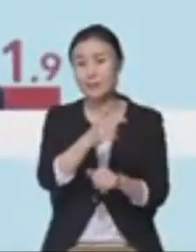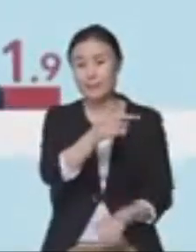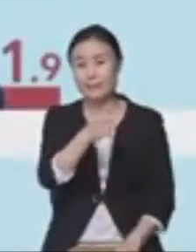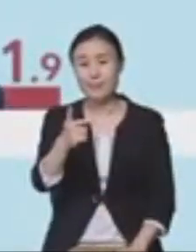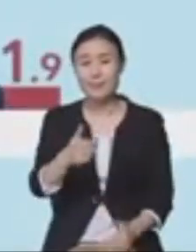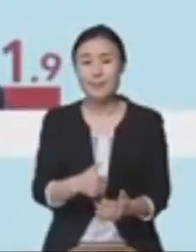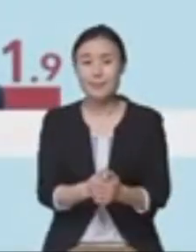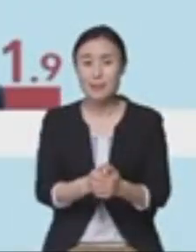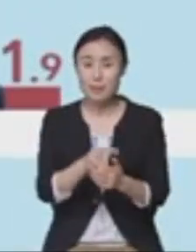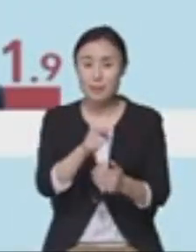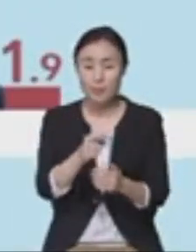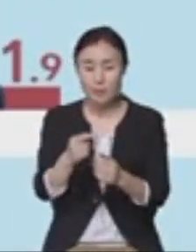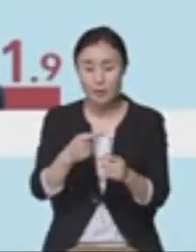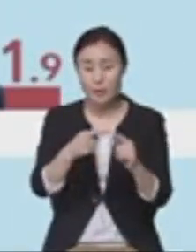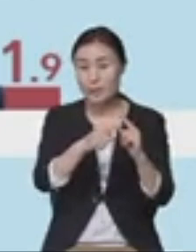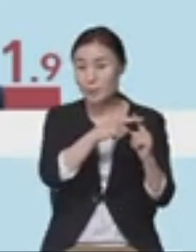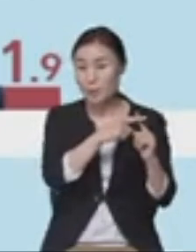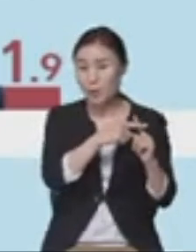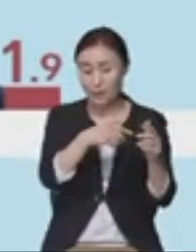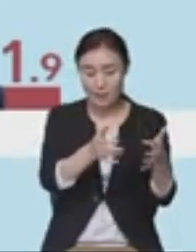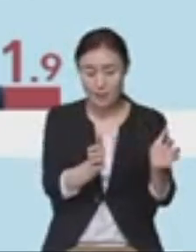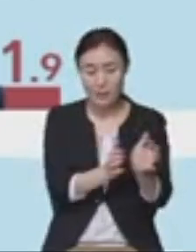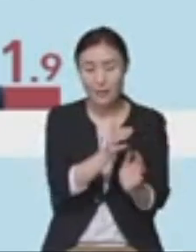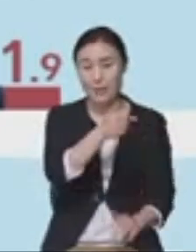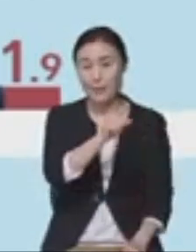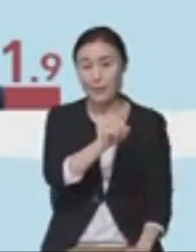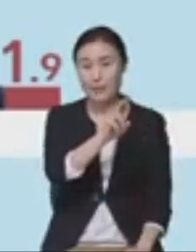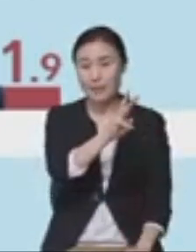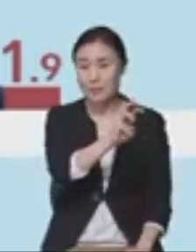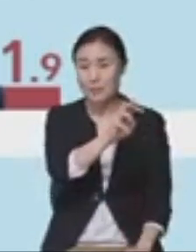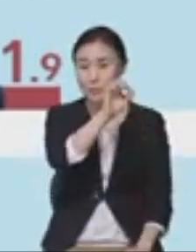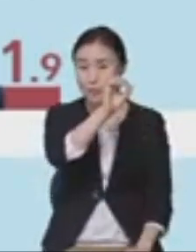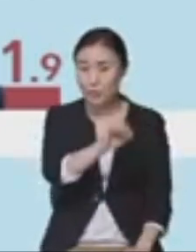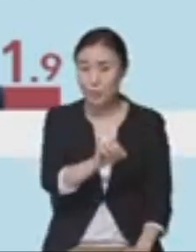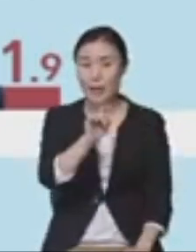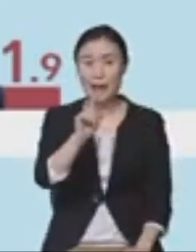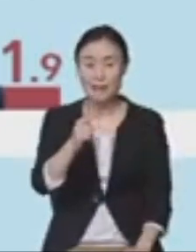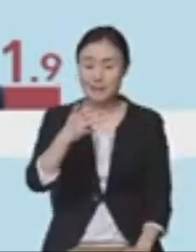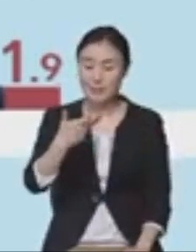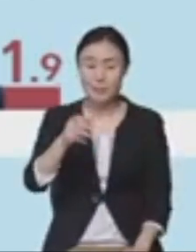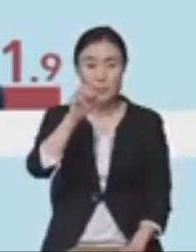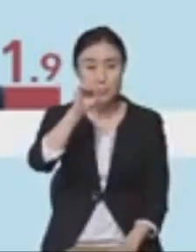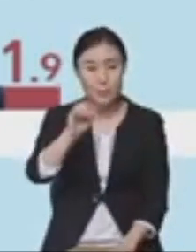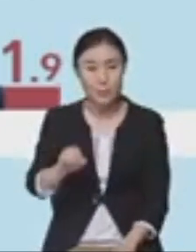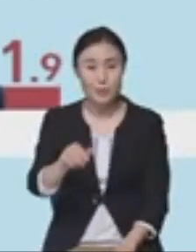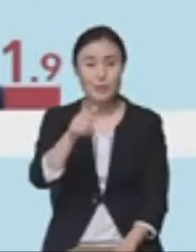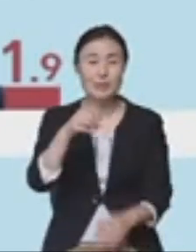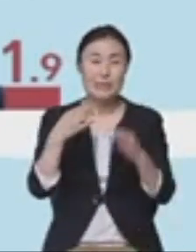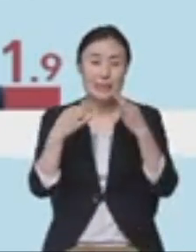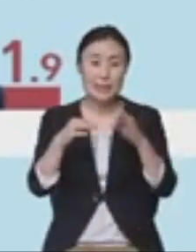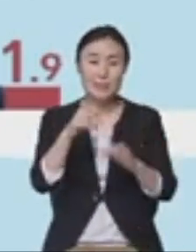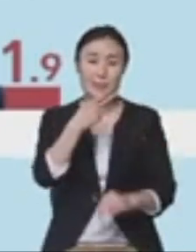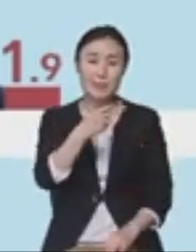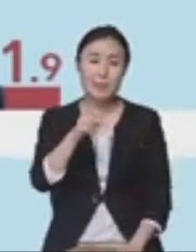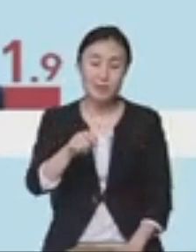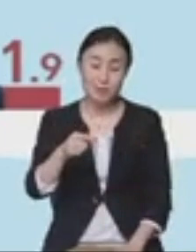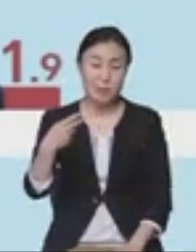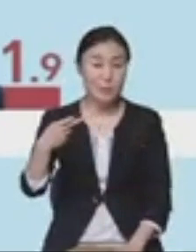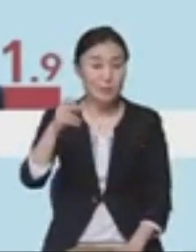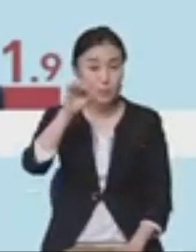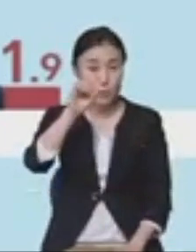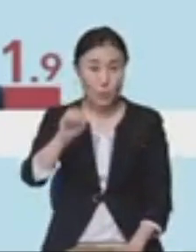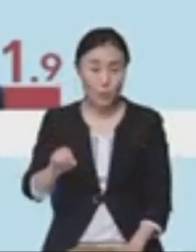대통령 긍정평가 층에서는 나경원 30.2% 안철수 18% 김기현 12.2% 등을